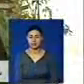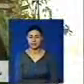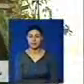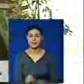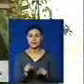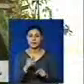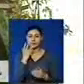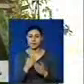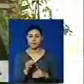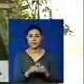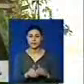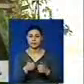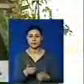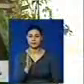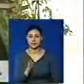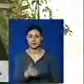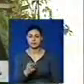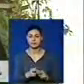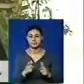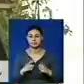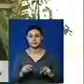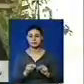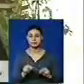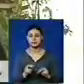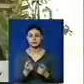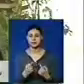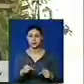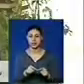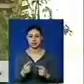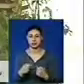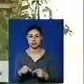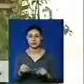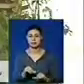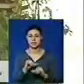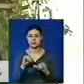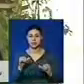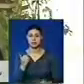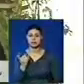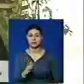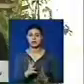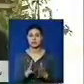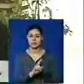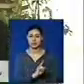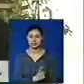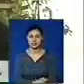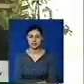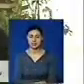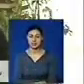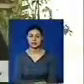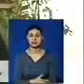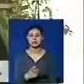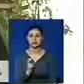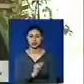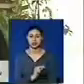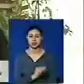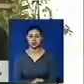Ამით ჩვენ ხელს შეუწყობთ ამ პედაგოგიური ასოციაციების განვითარებას, მათ უფრო გაძლიერებას,